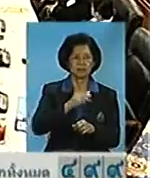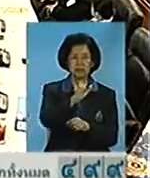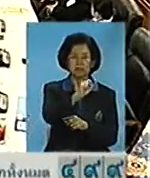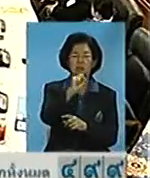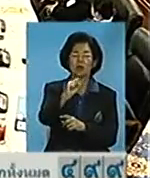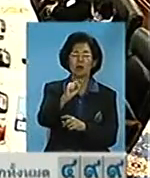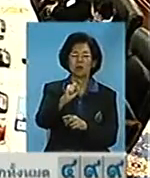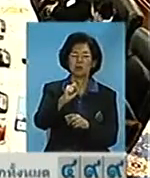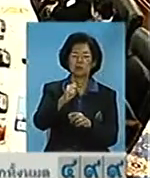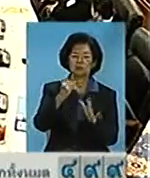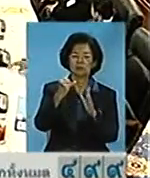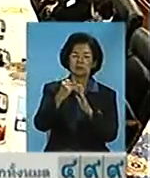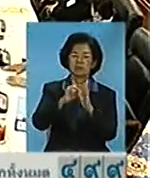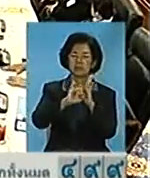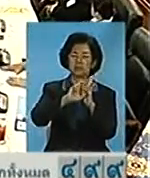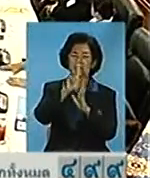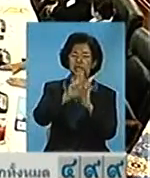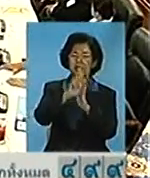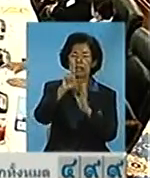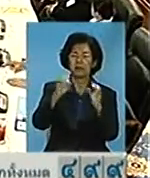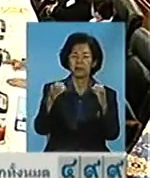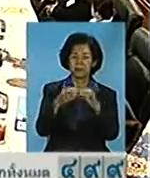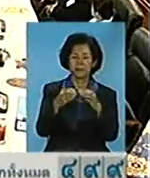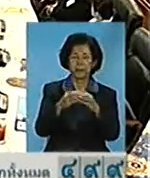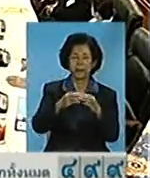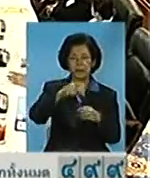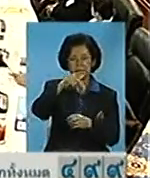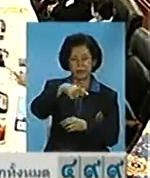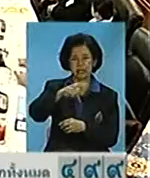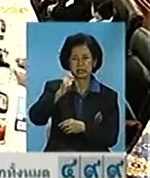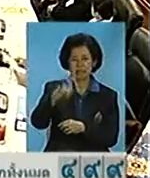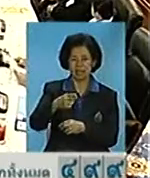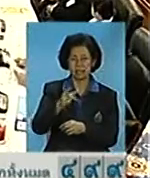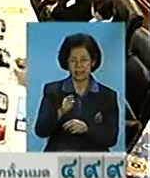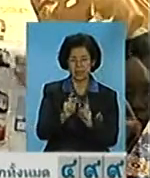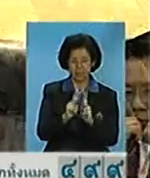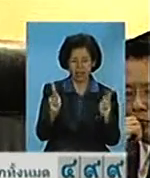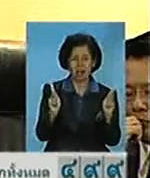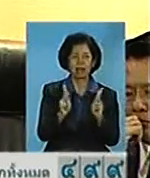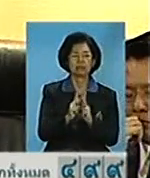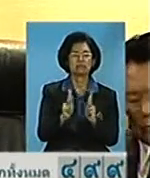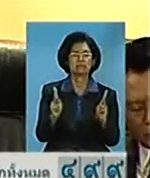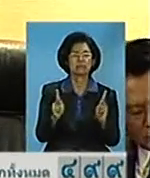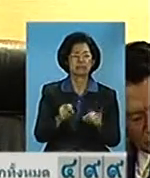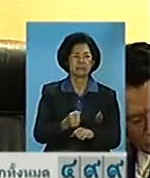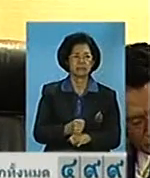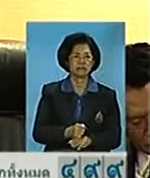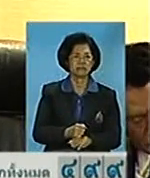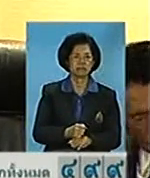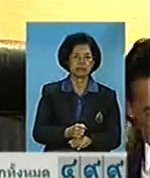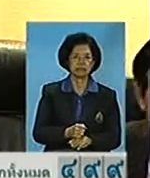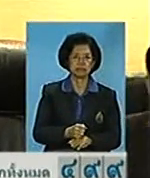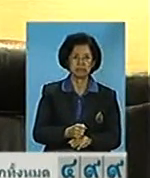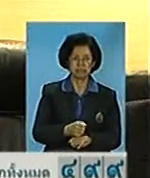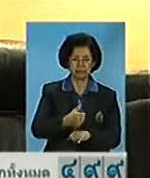สภาผู้แทนราษฎรจังหวัดเชียงรายพรรคเพื่อไทยในฐานะกรรมาธิการท่านประธานครับท่